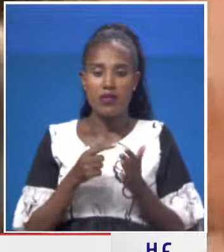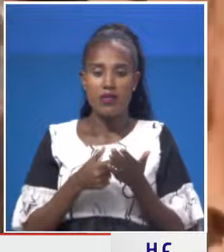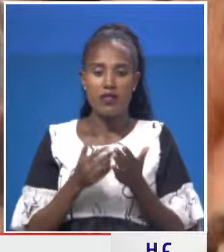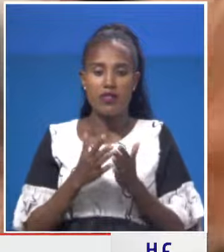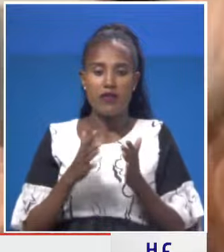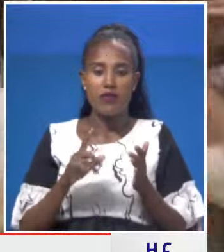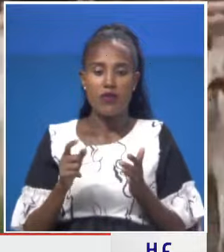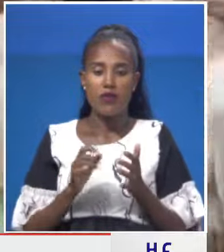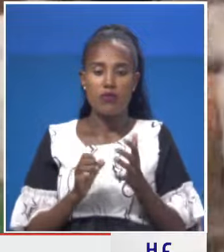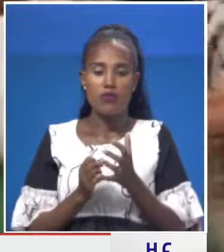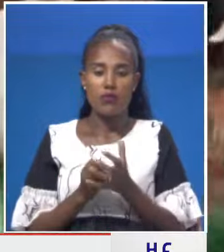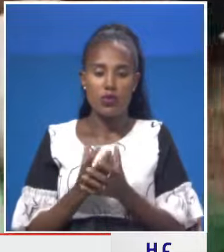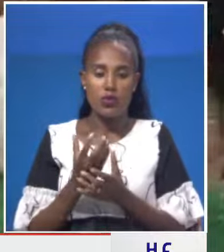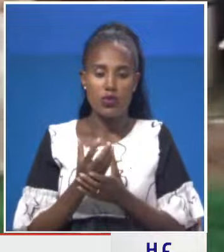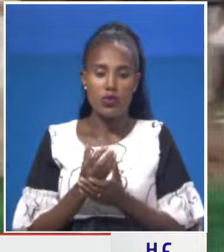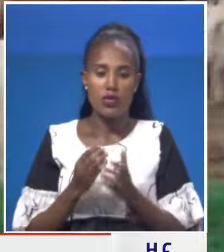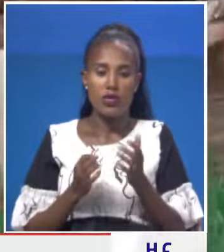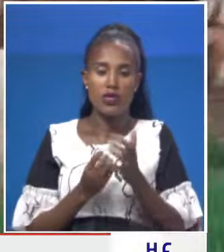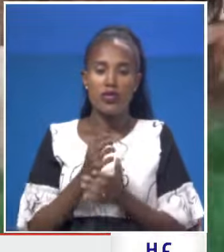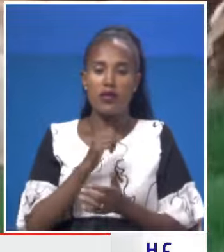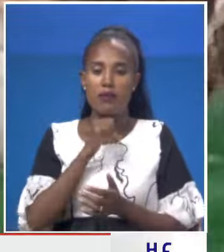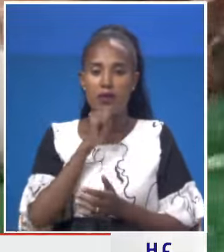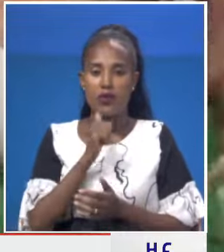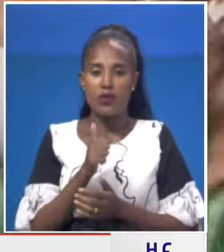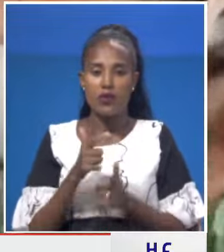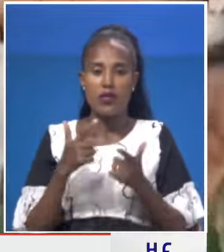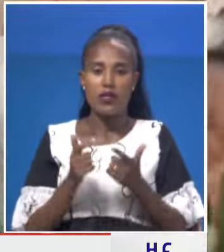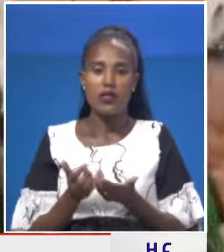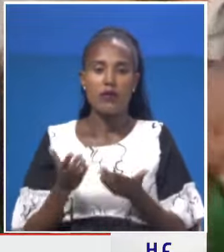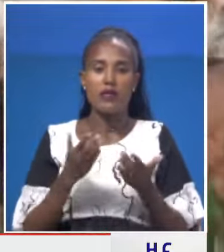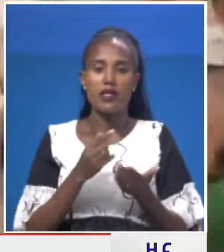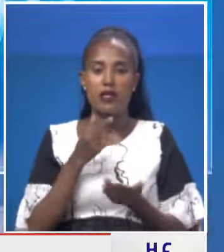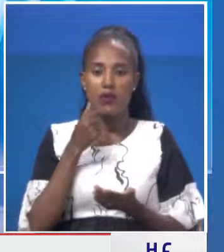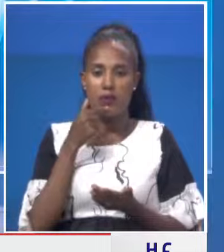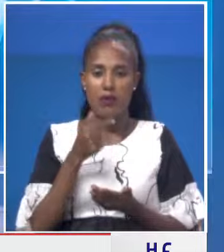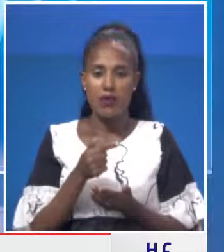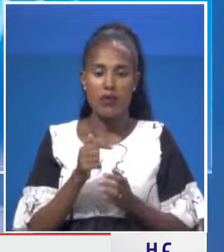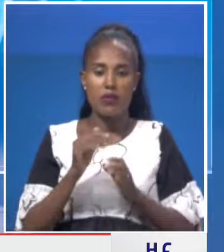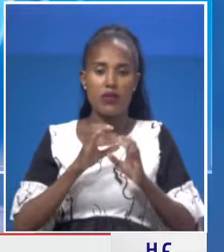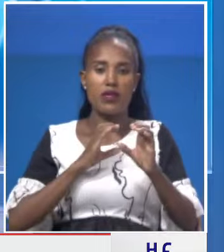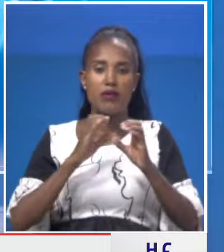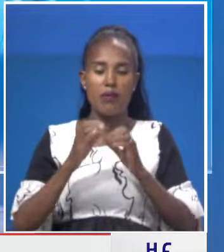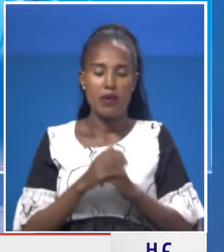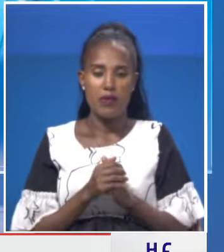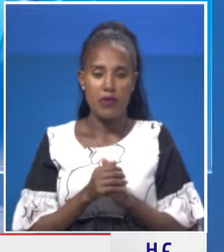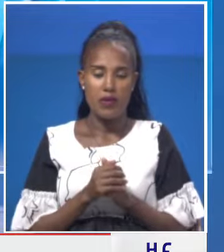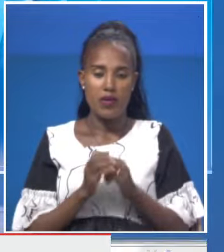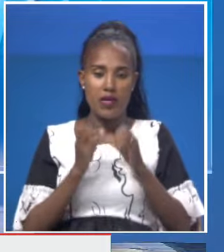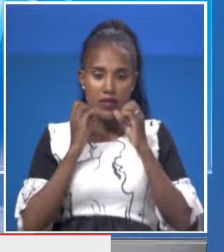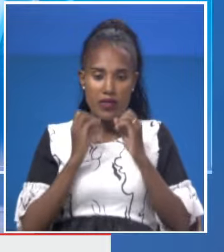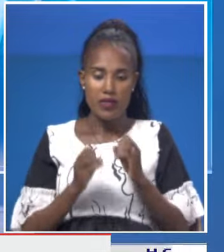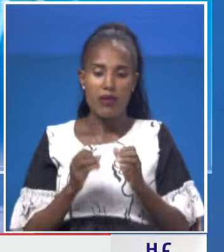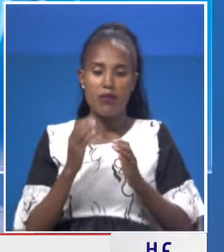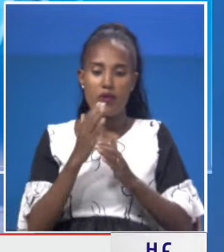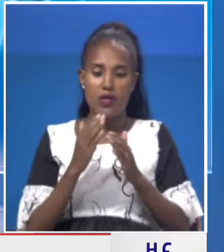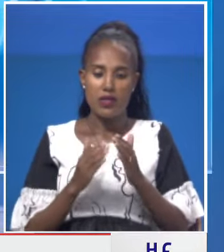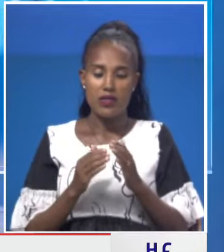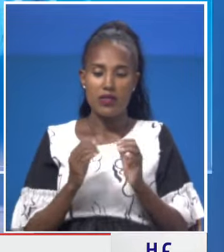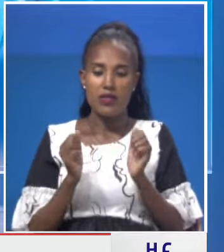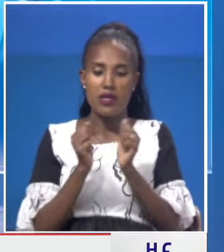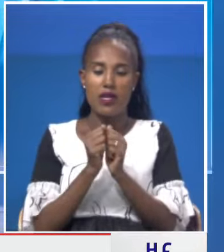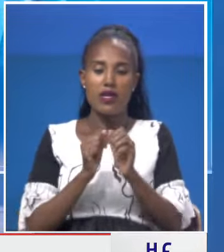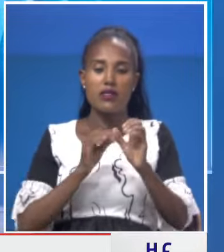ምርቶች እንዳይመረቱ ድል መስጠት ነው በሚል ነው የተግባባ ነው። የጸጥታ መዋቅራችንን ጋር ስንግባባ በዚህ